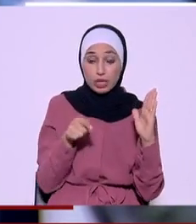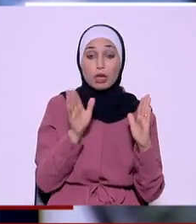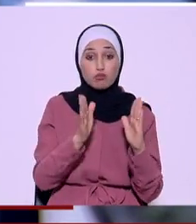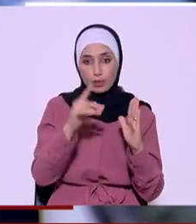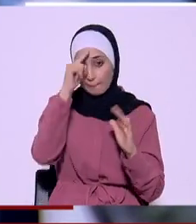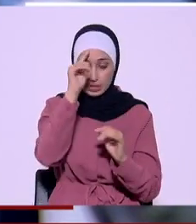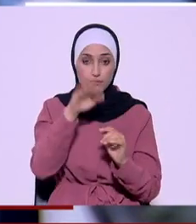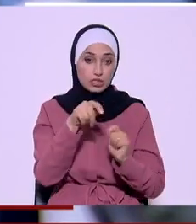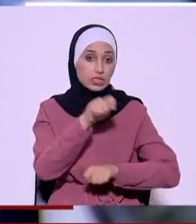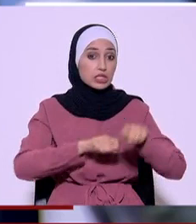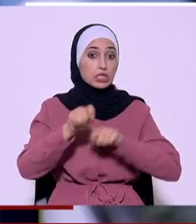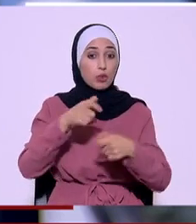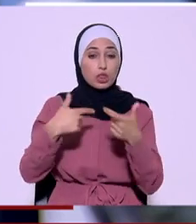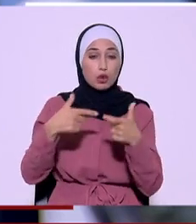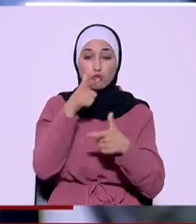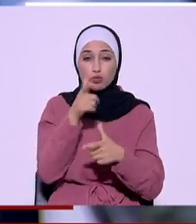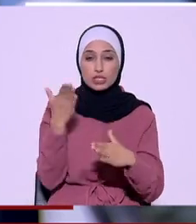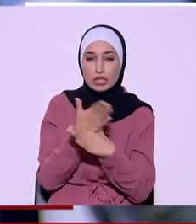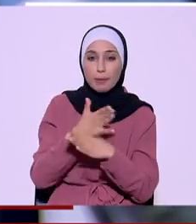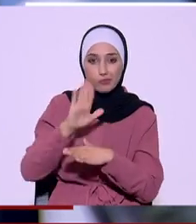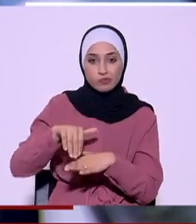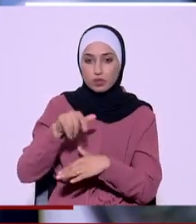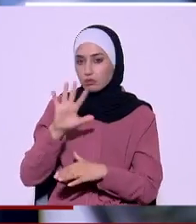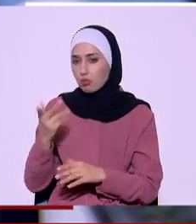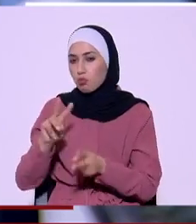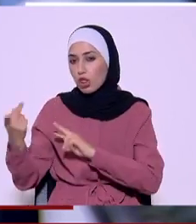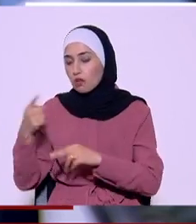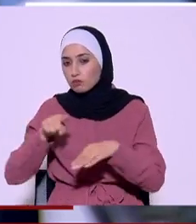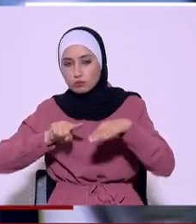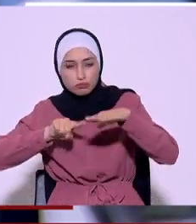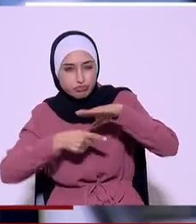تقنيا؟ هل يمكن تتبع هذه الهجمات التي تستهدف هذه المواقع؟